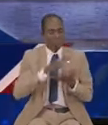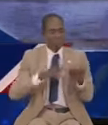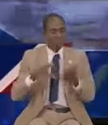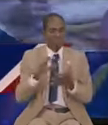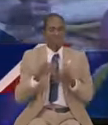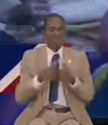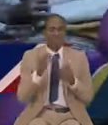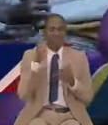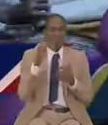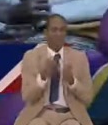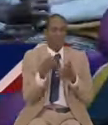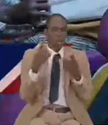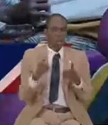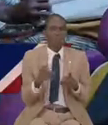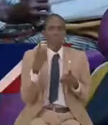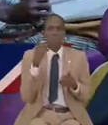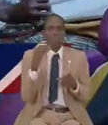c'est